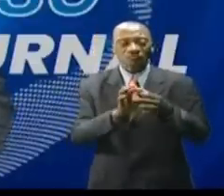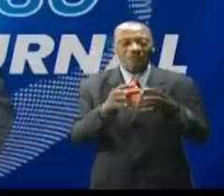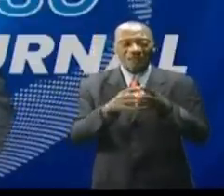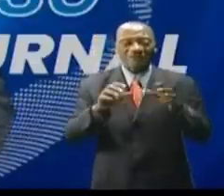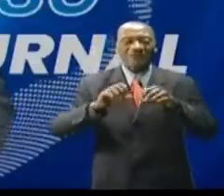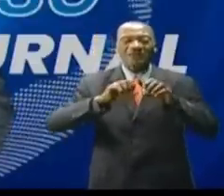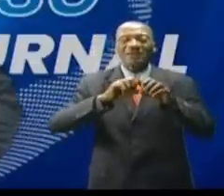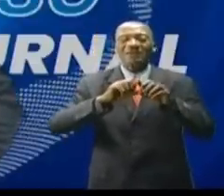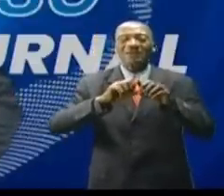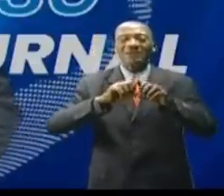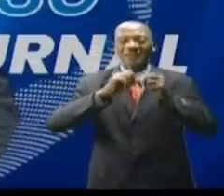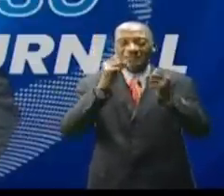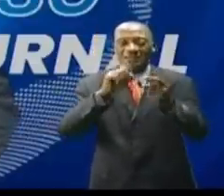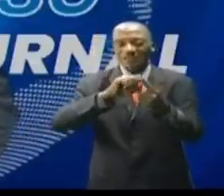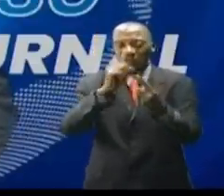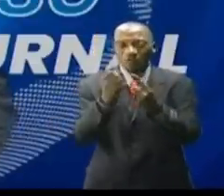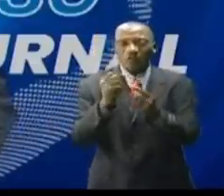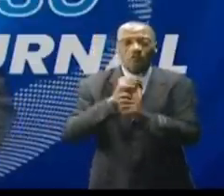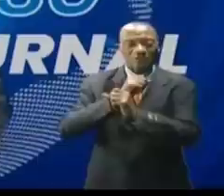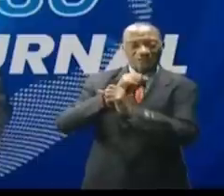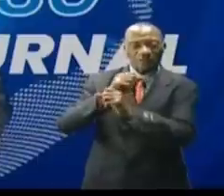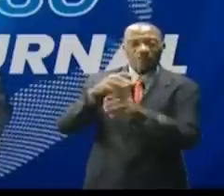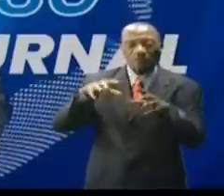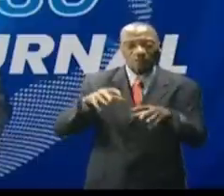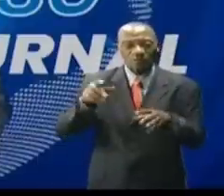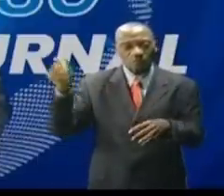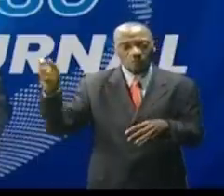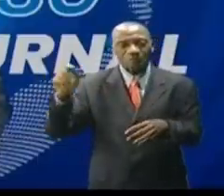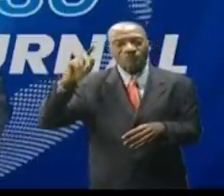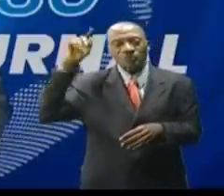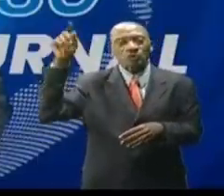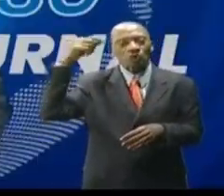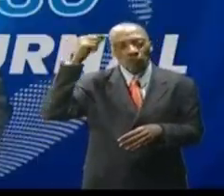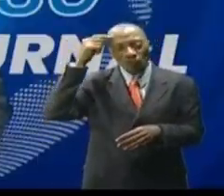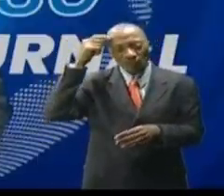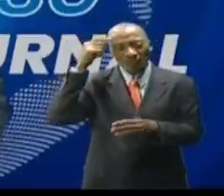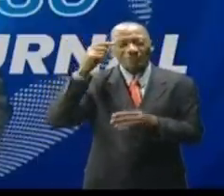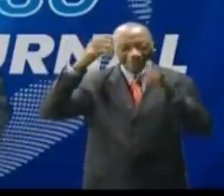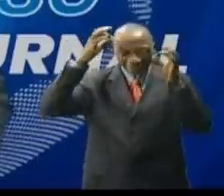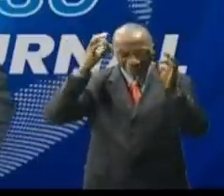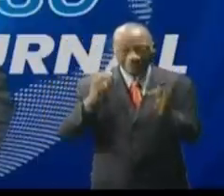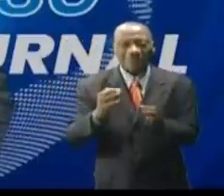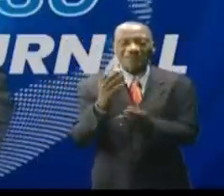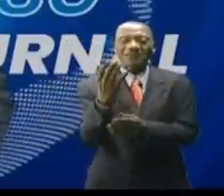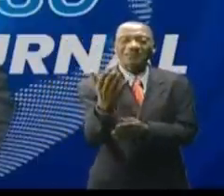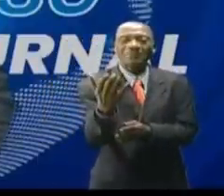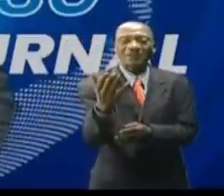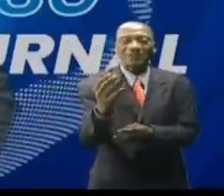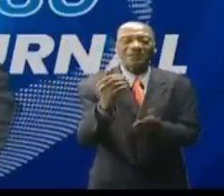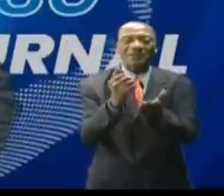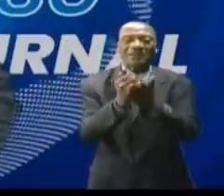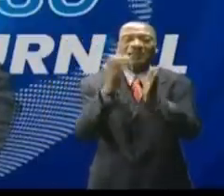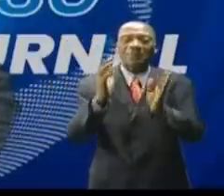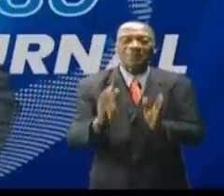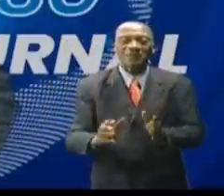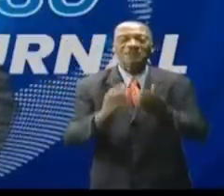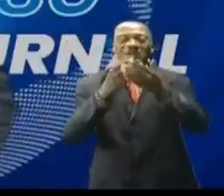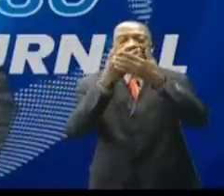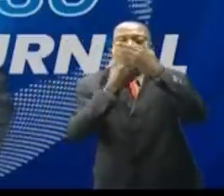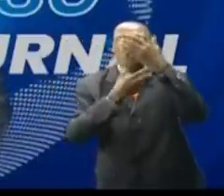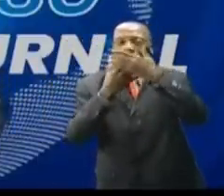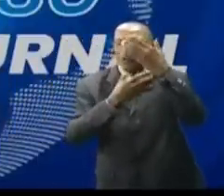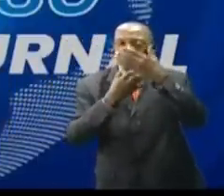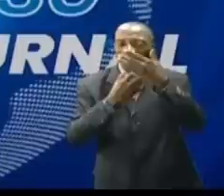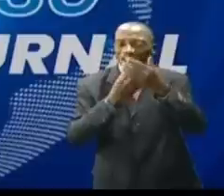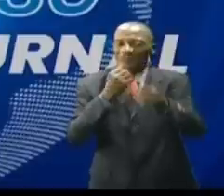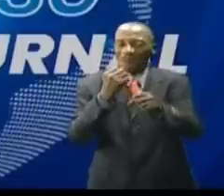de notre pays, le gouvernement a décidé de demander à M. Vincent Karega, ambassadeur extraordinaire et plénipotentiaire de